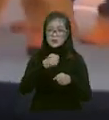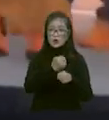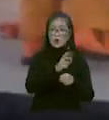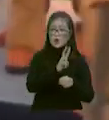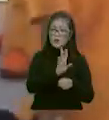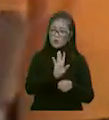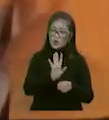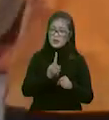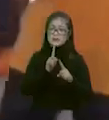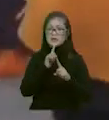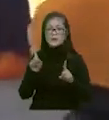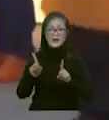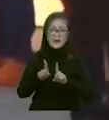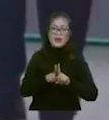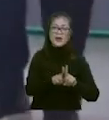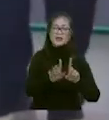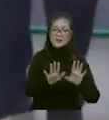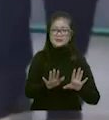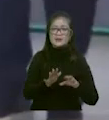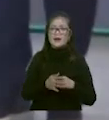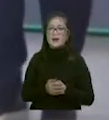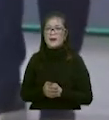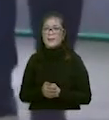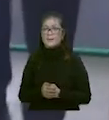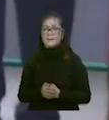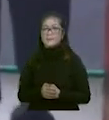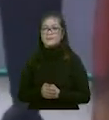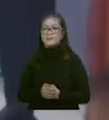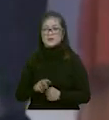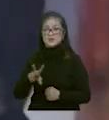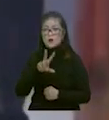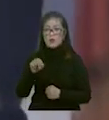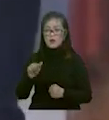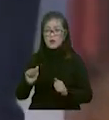Bergabungnya Ridwan Kamil akan memperkuat posisi Partai Golkar di Jawa Barat untuk memenangkan